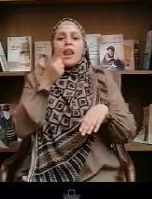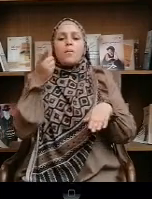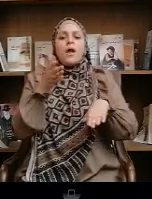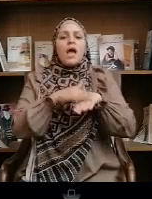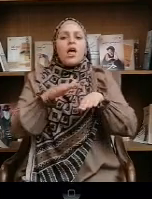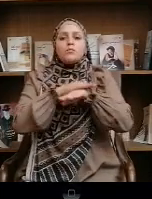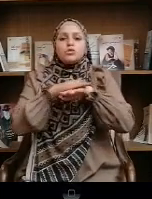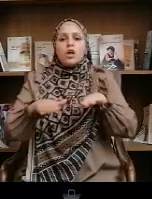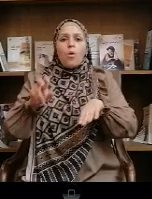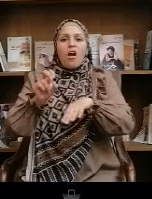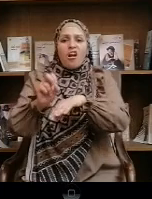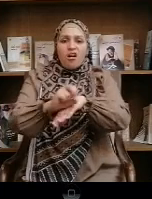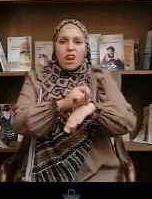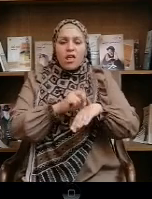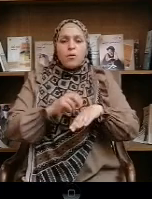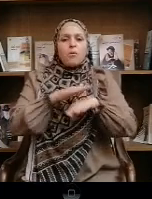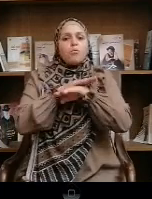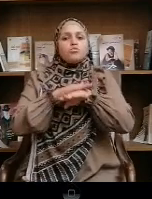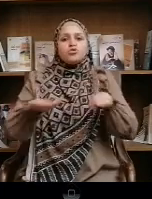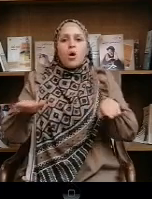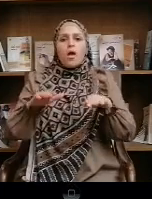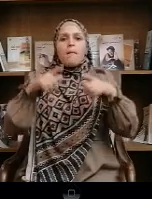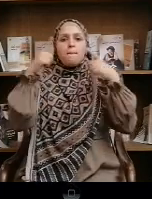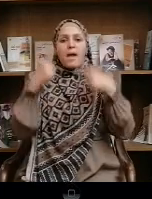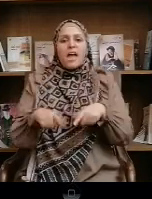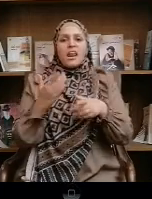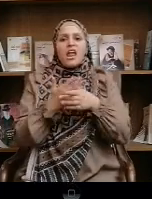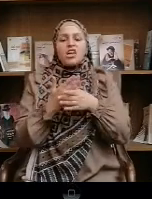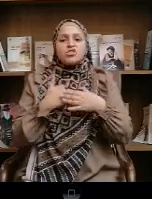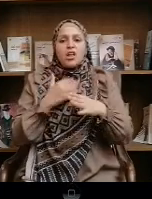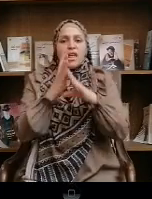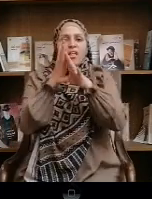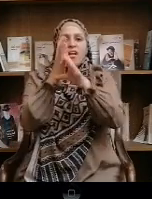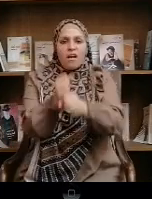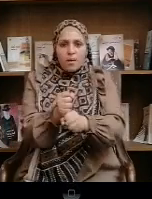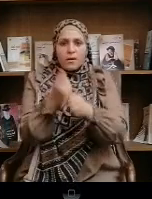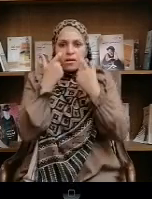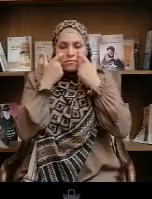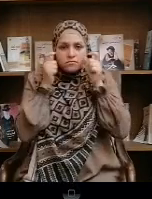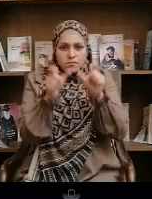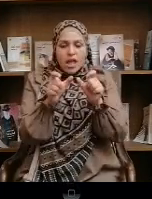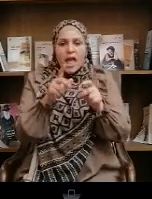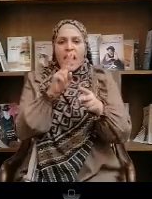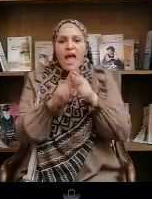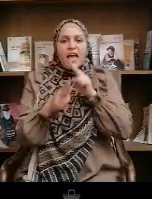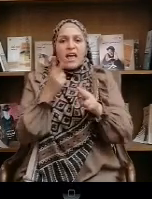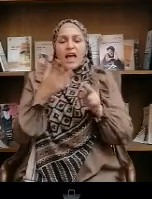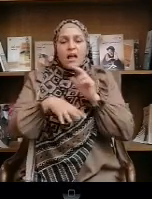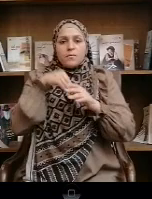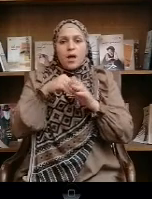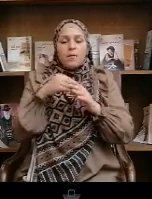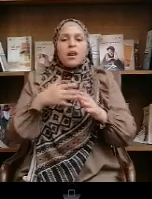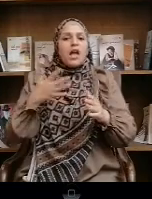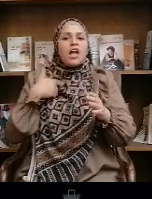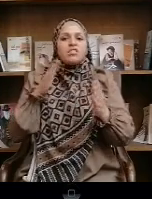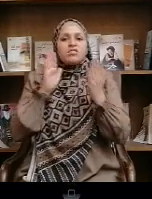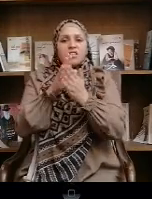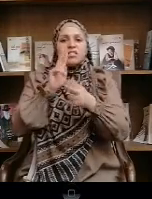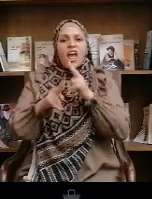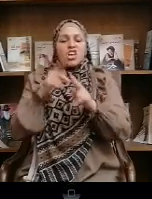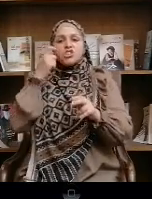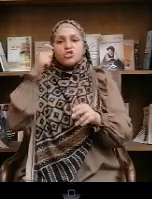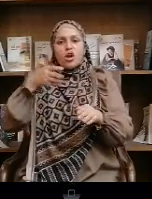الاقليمي وحتى على المستوى المحلي لتامين كل المعاملات والعمليات ضد القرصنه والهجمات